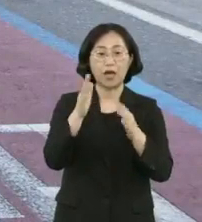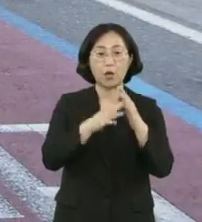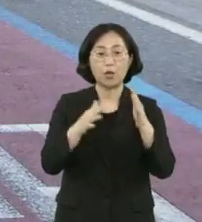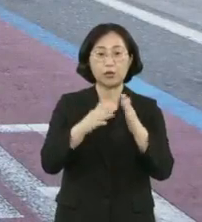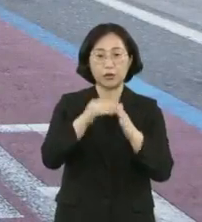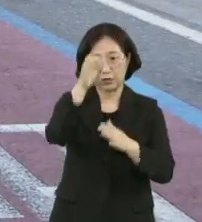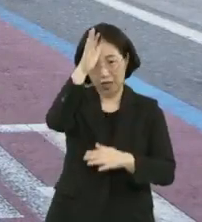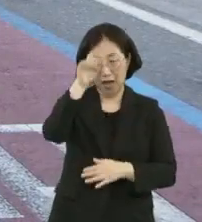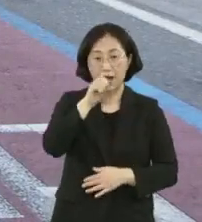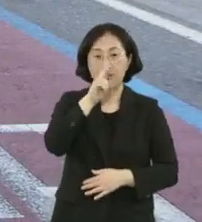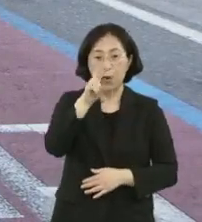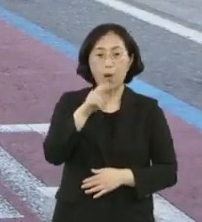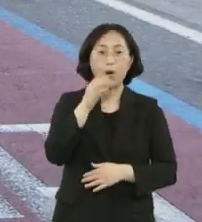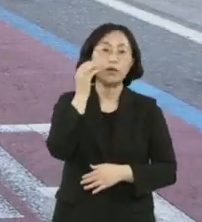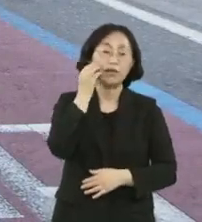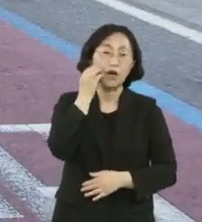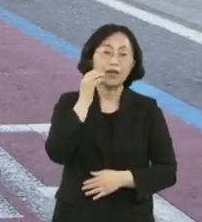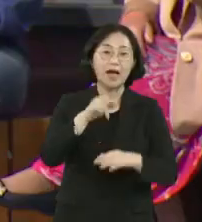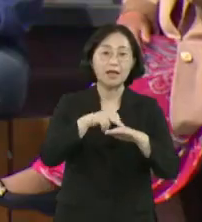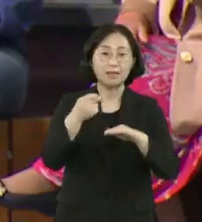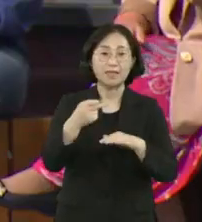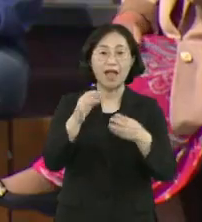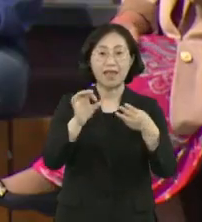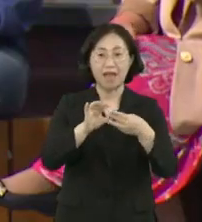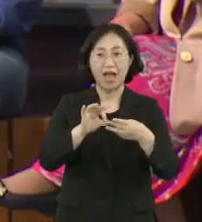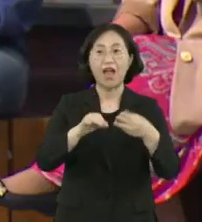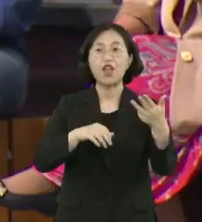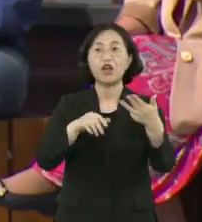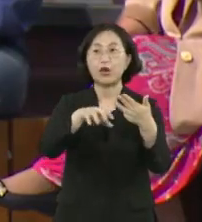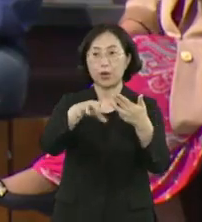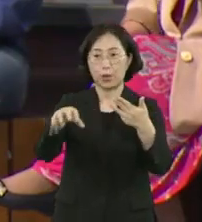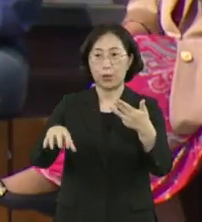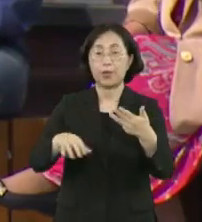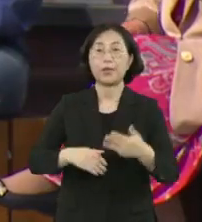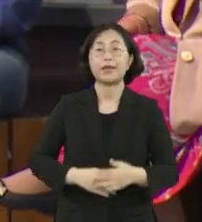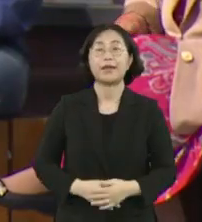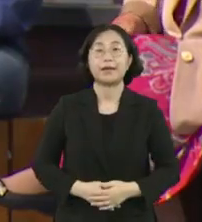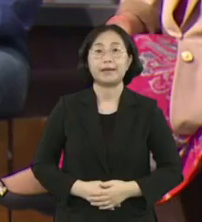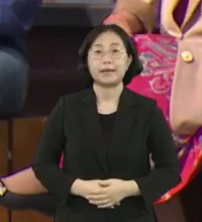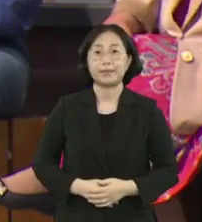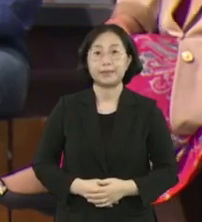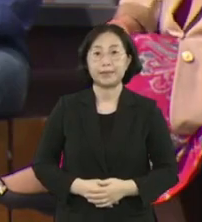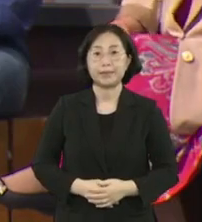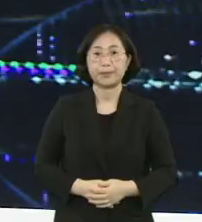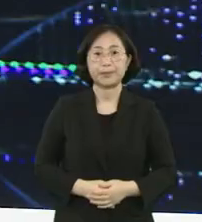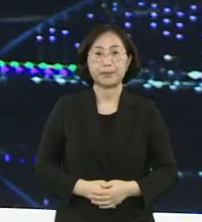공주, 계룡시와 청양, 금산, 태안군 등 8곳이 됐습니다.